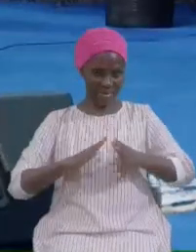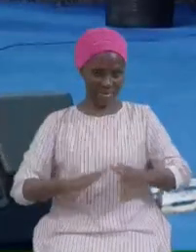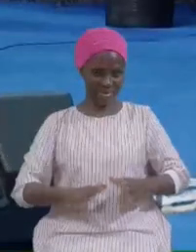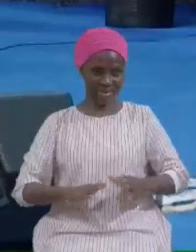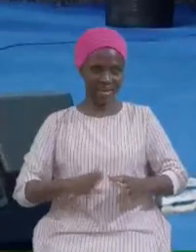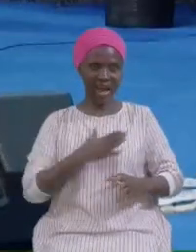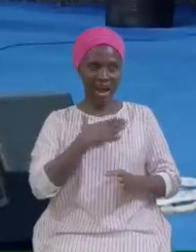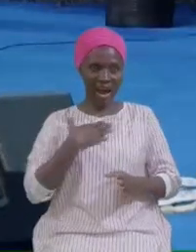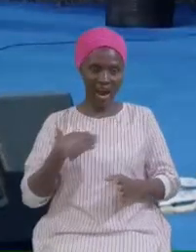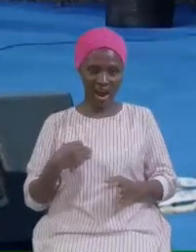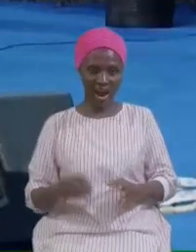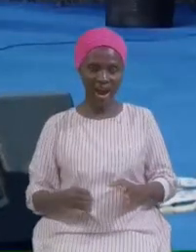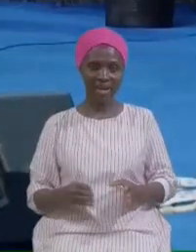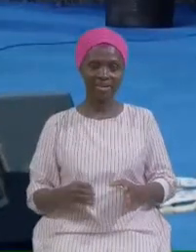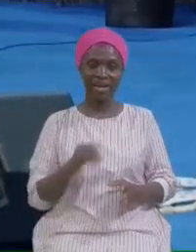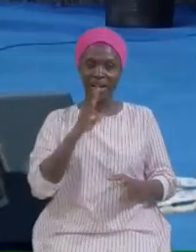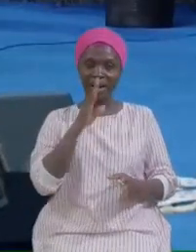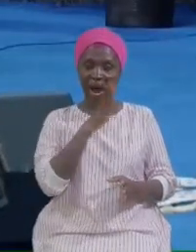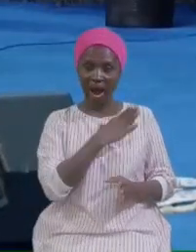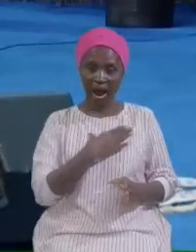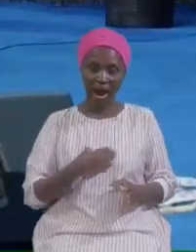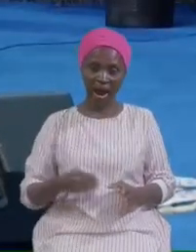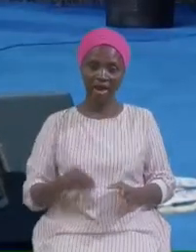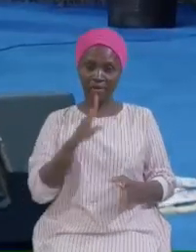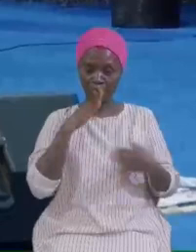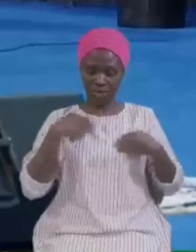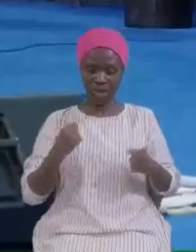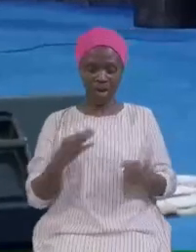sois guérie de ton mal.